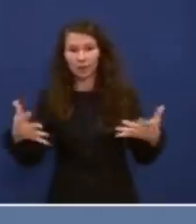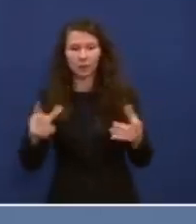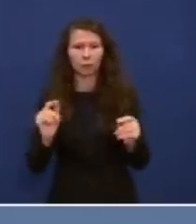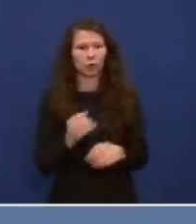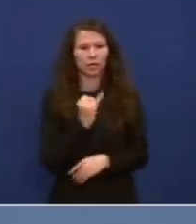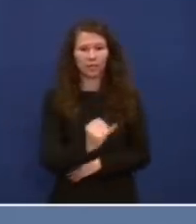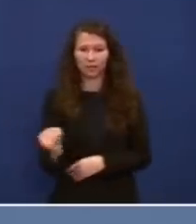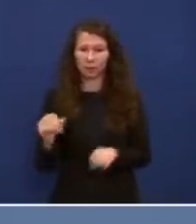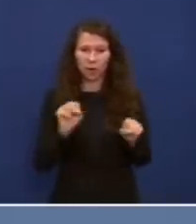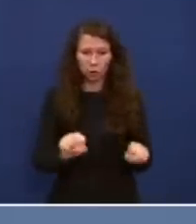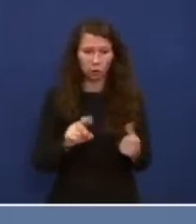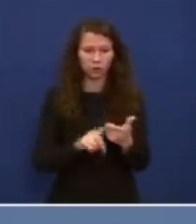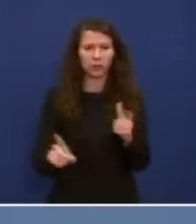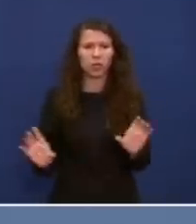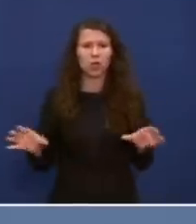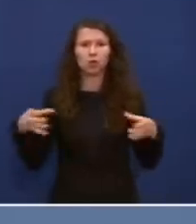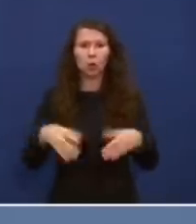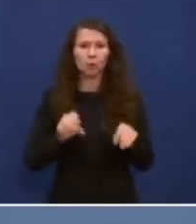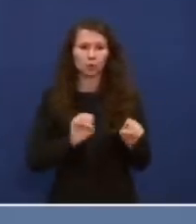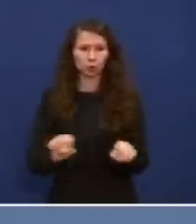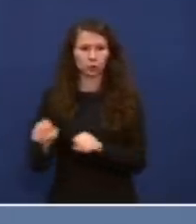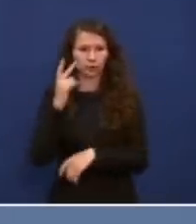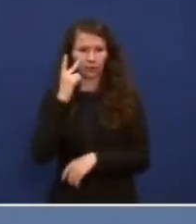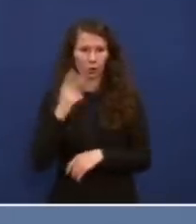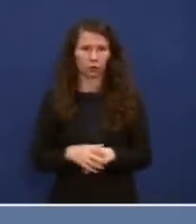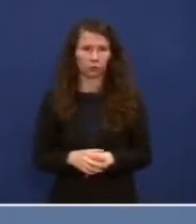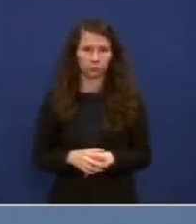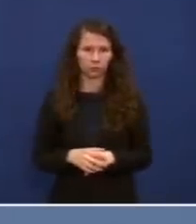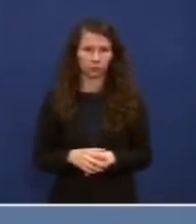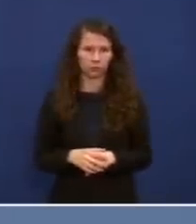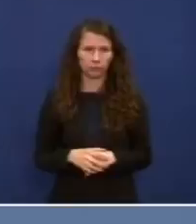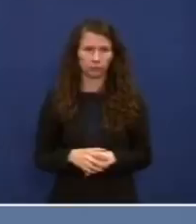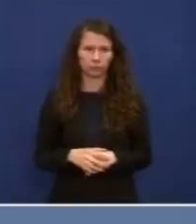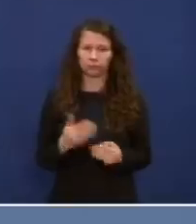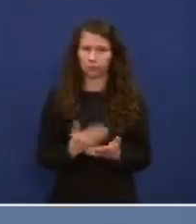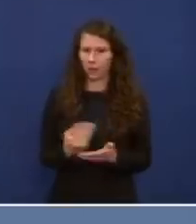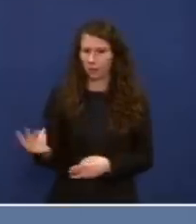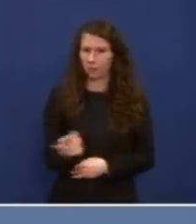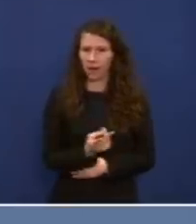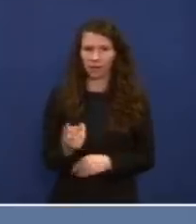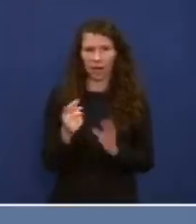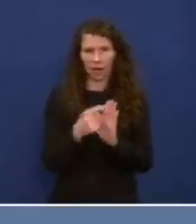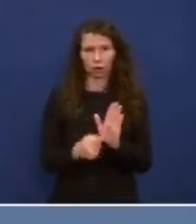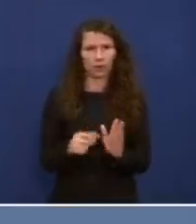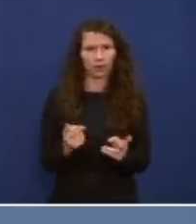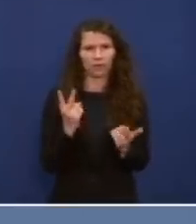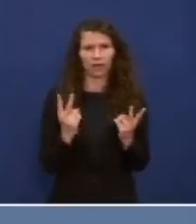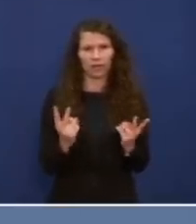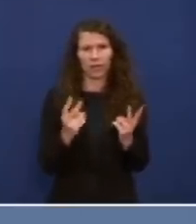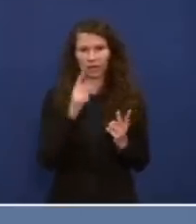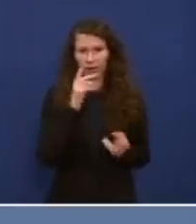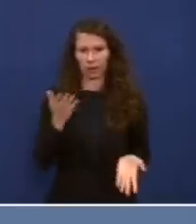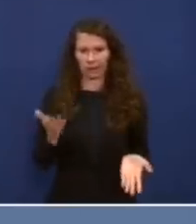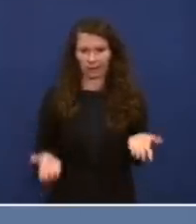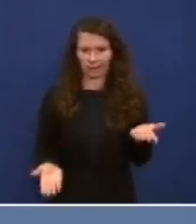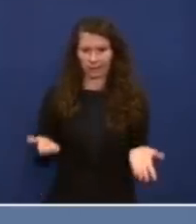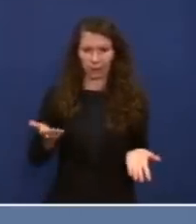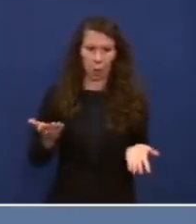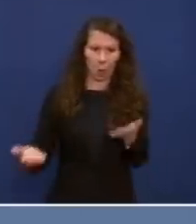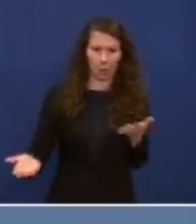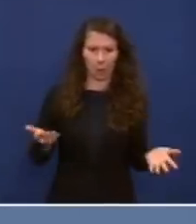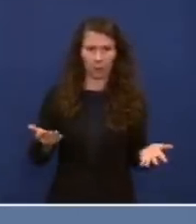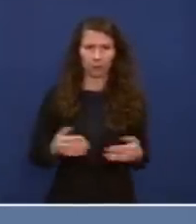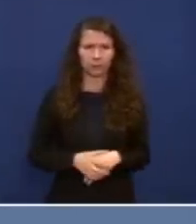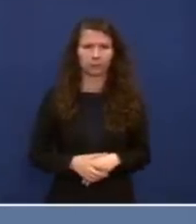natürlich auch, wie ist der Gruppenschutz? Und beide Argumente eine Rolle spielen in der Abwägung. Und wir gerade in